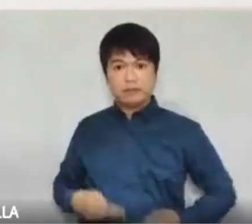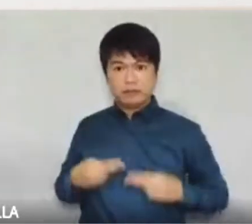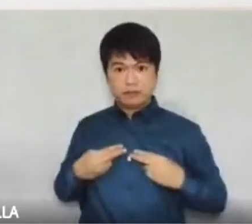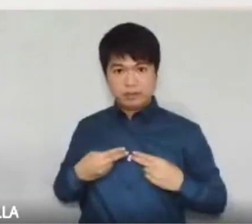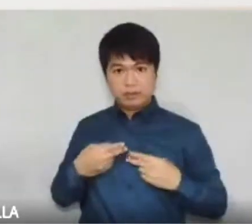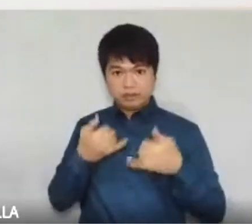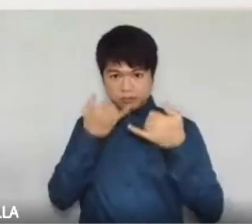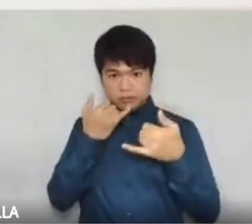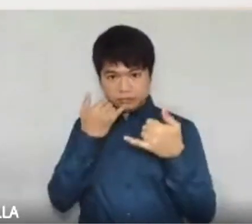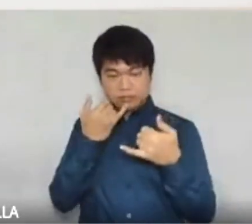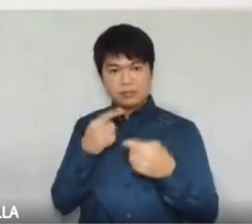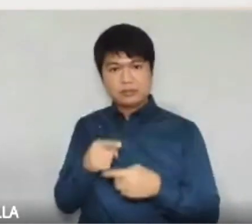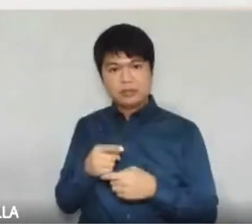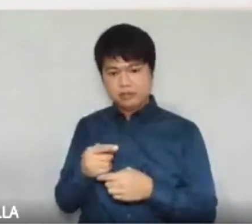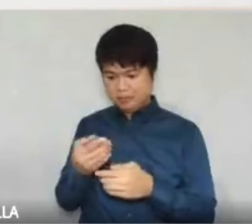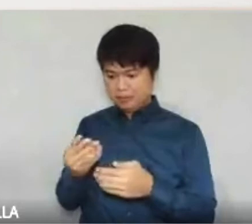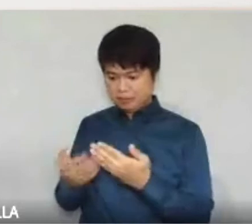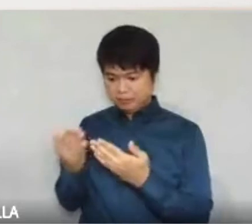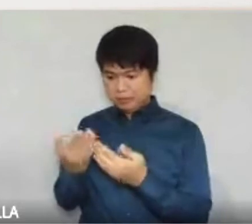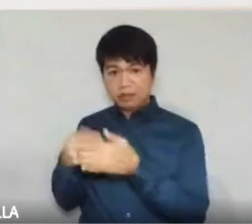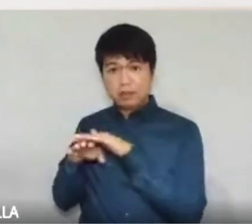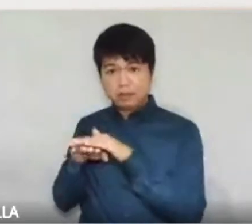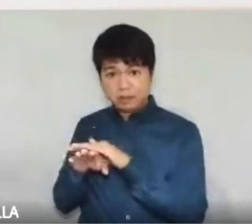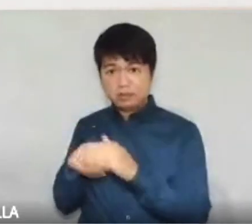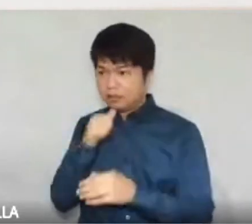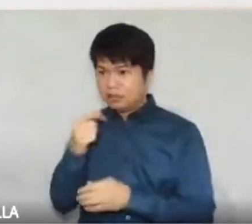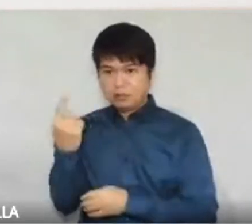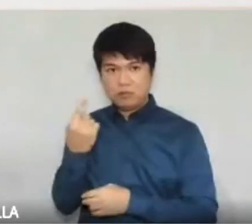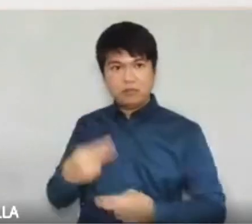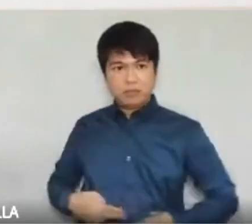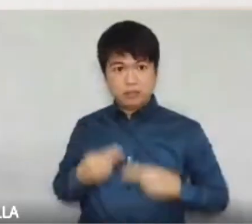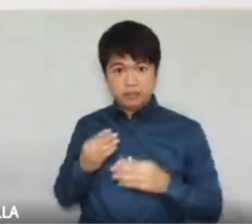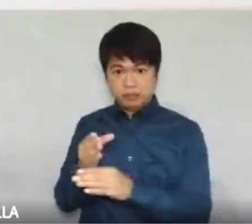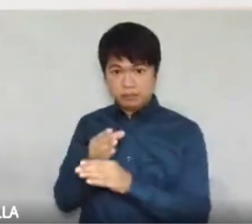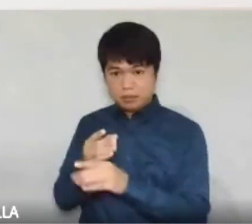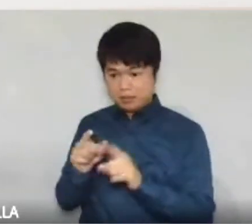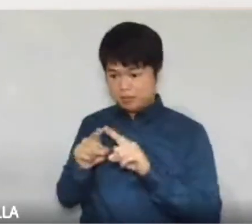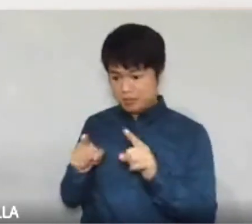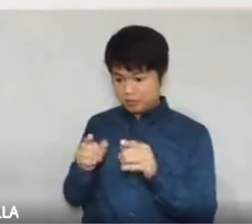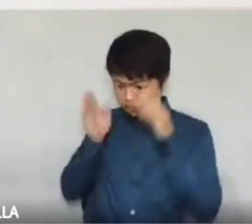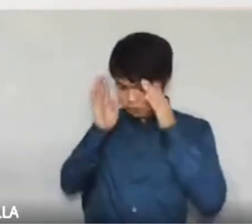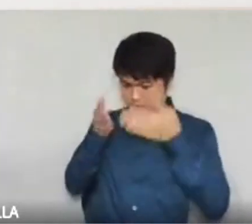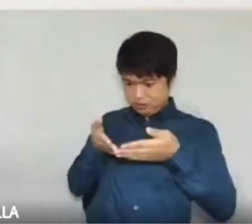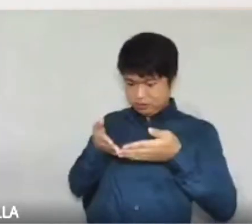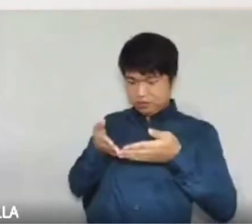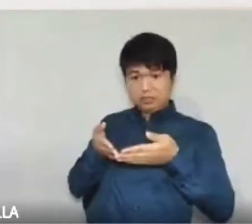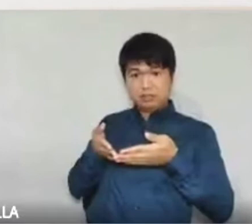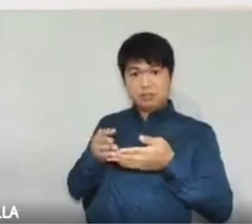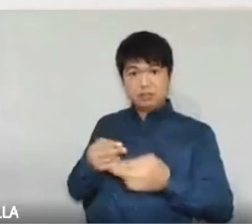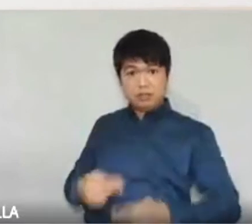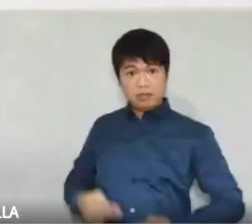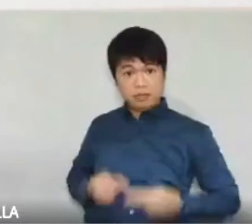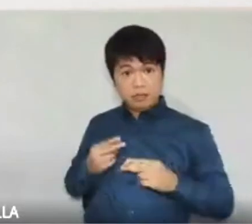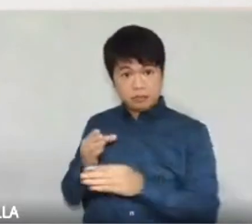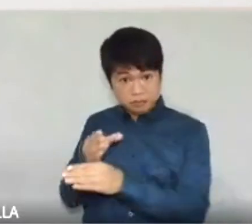mas madali ang access, hindi lamang sa healthcare kundi sa specialized healthcare, mas